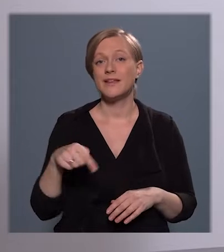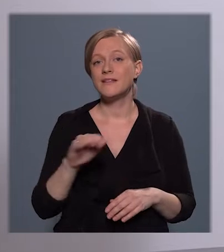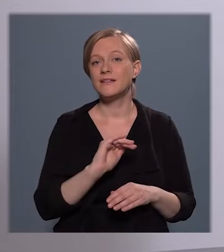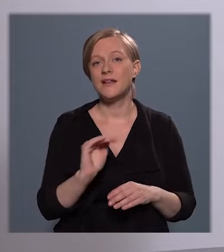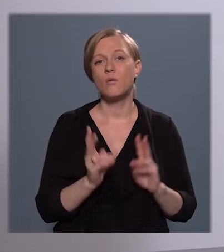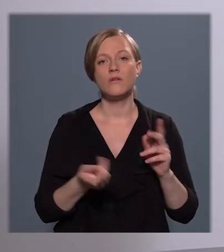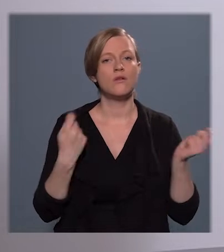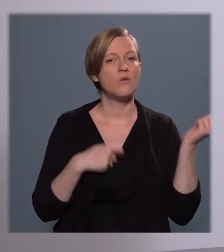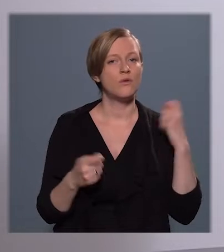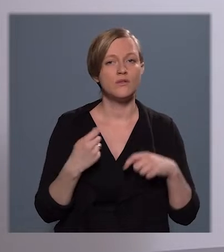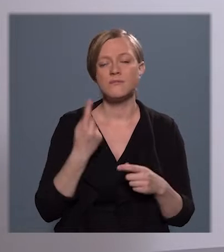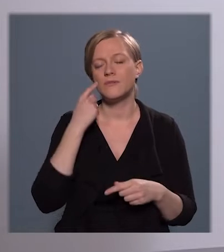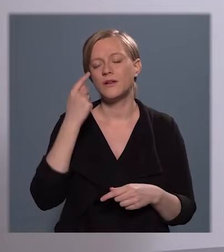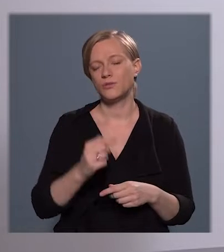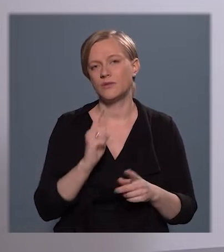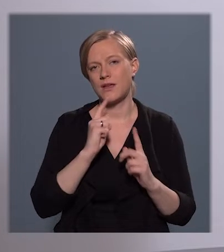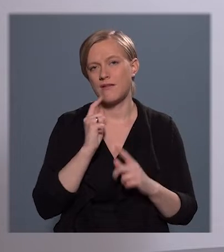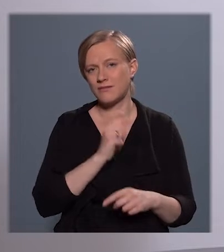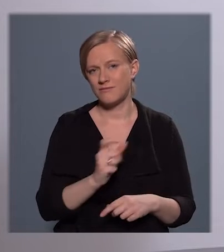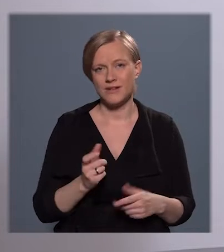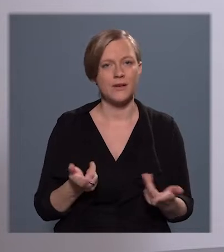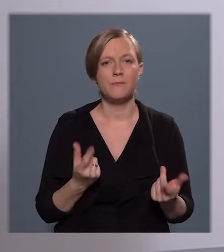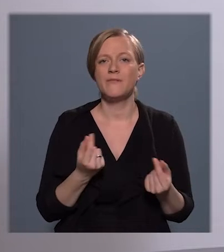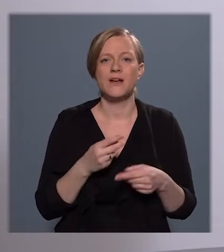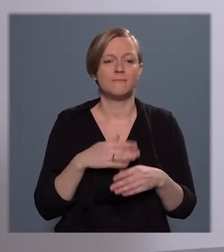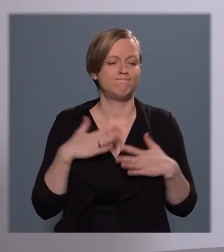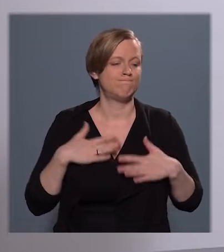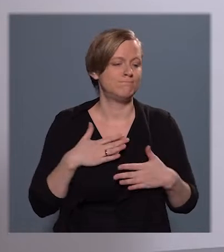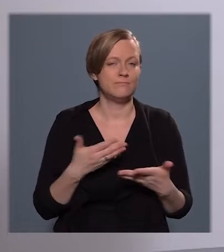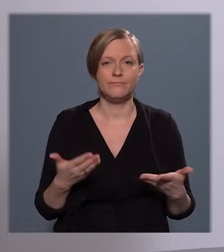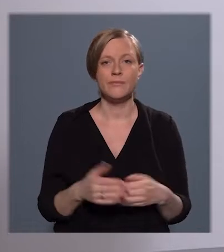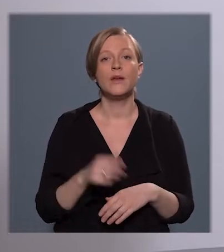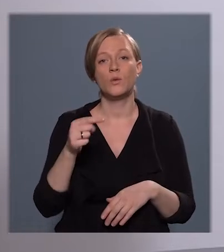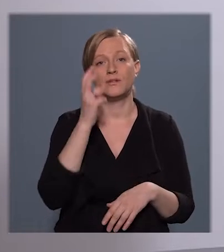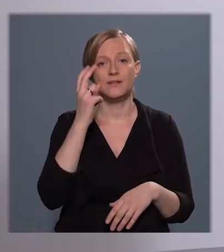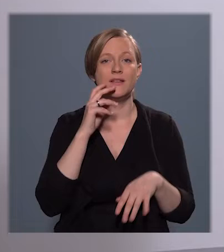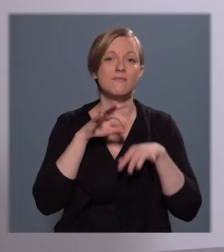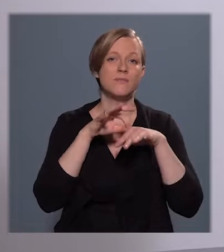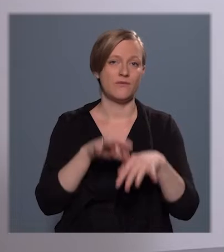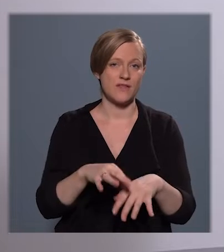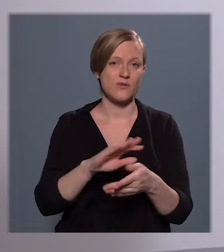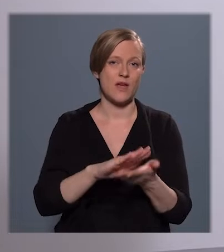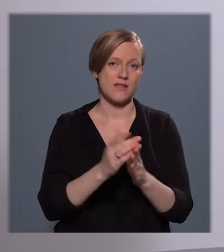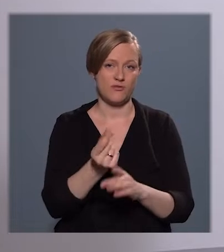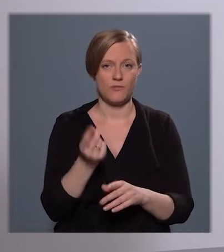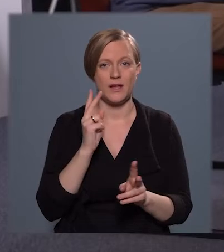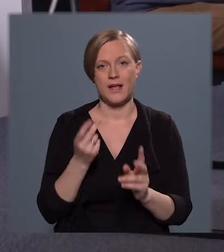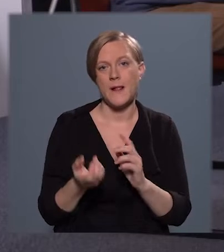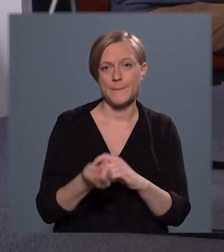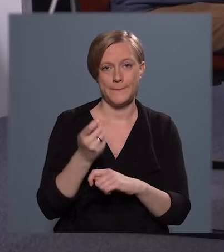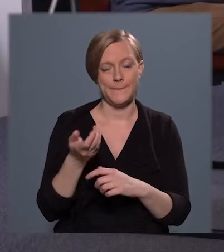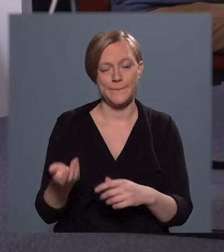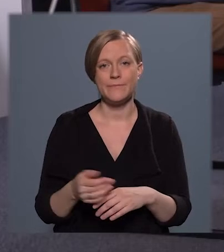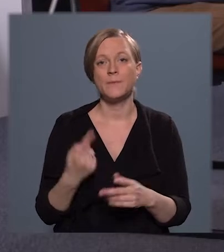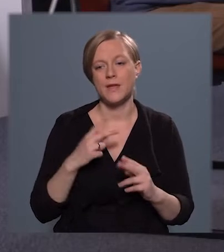hogy öltözködnek, mivel tudnak játszani, mivel tisztálkodnak, ezt ott az intézményvezető házaspárnak kell előteremteni. Mi